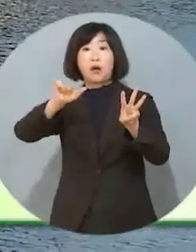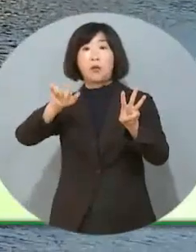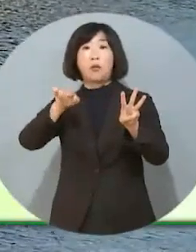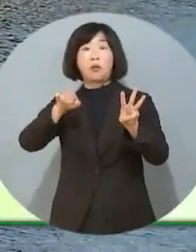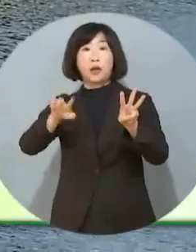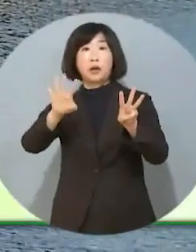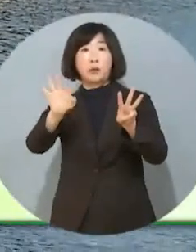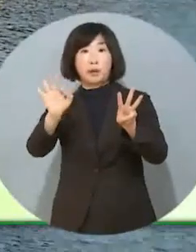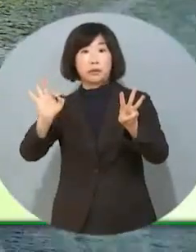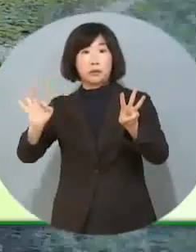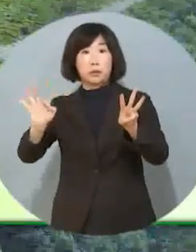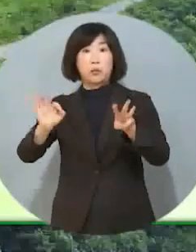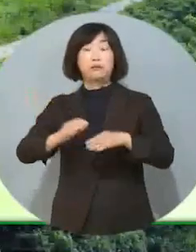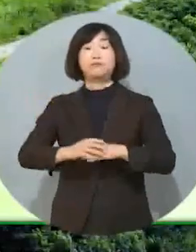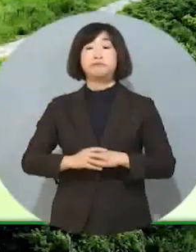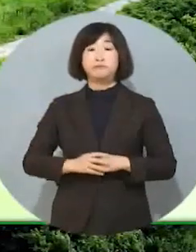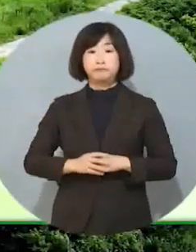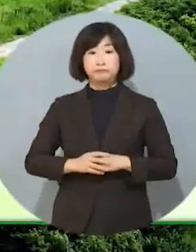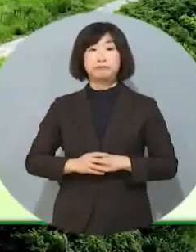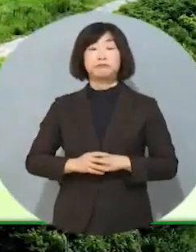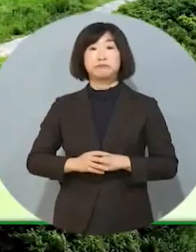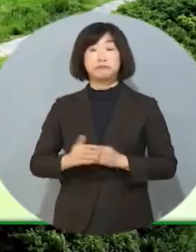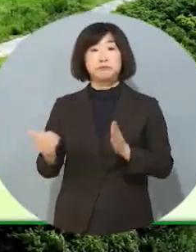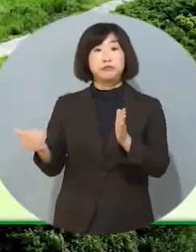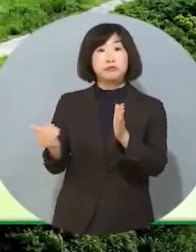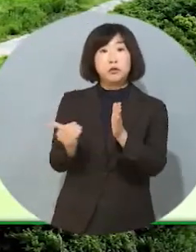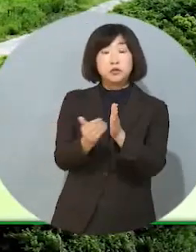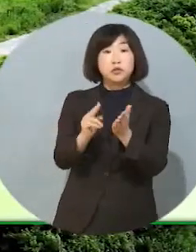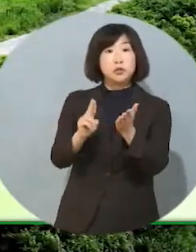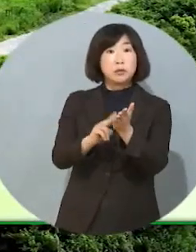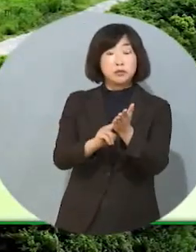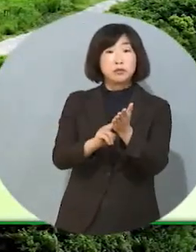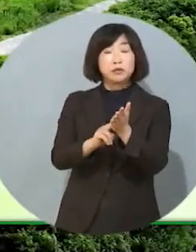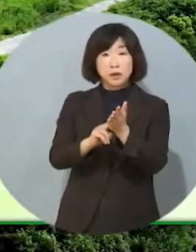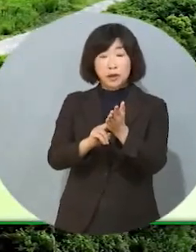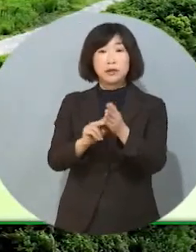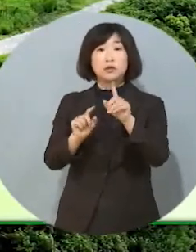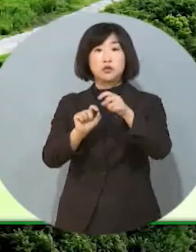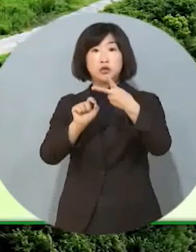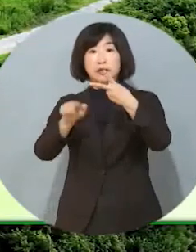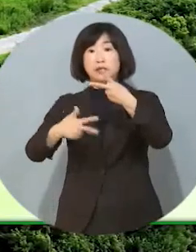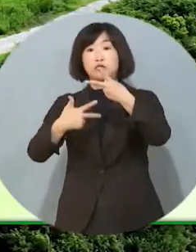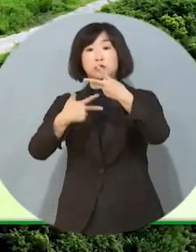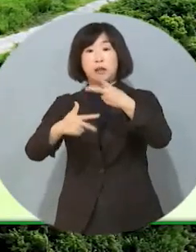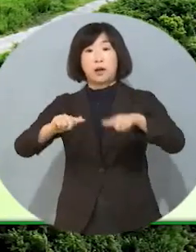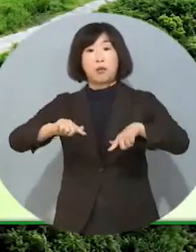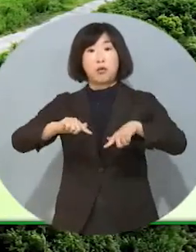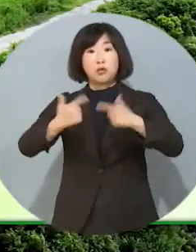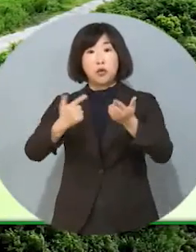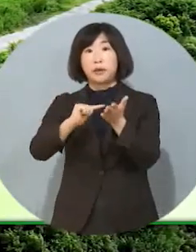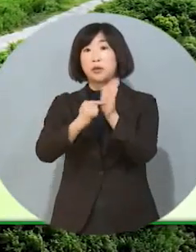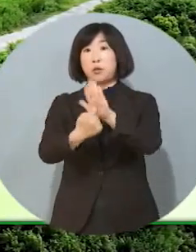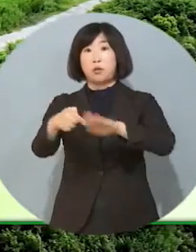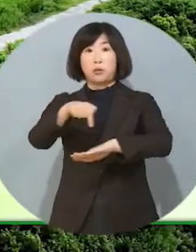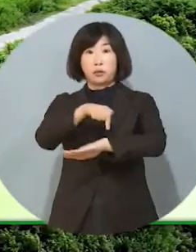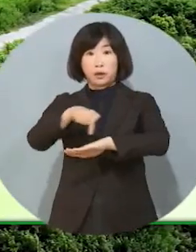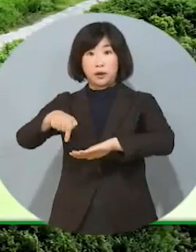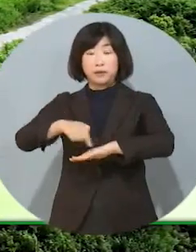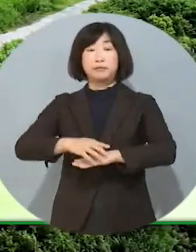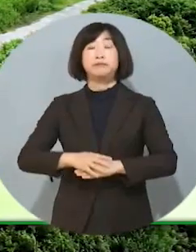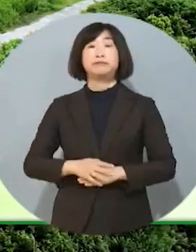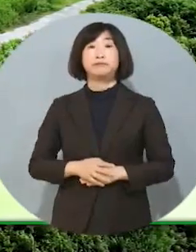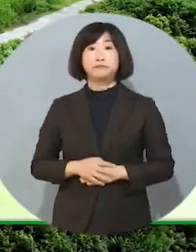5.4です最終的な利率は来月7日木曜日に公表される予定